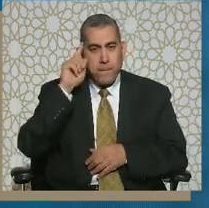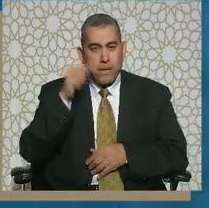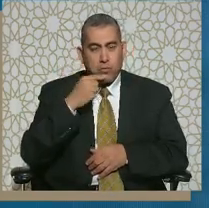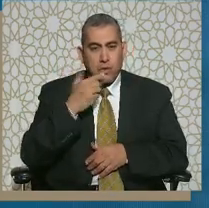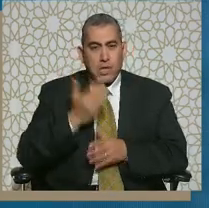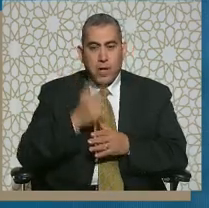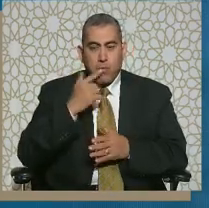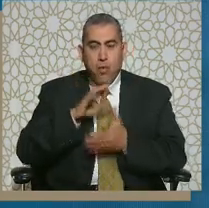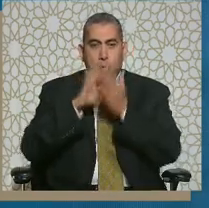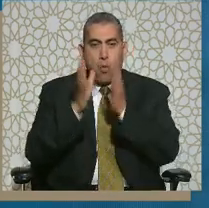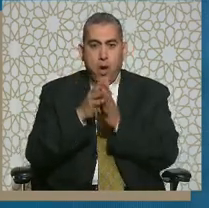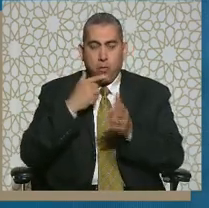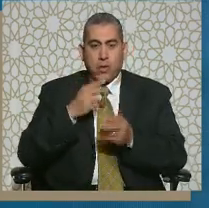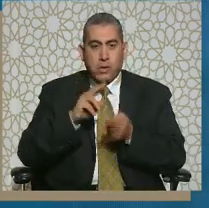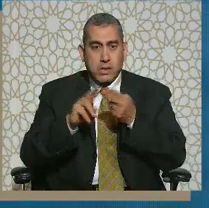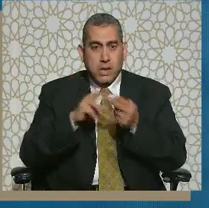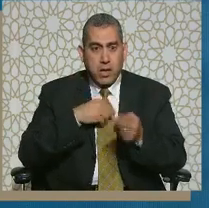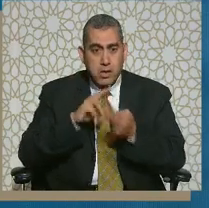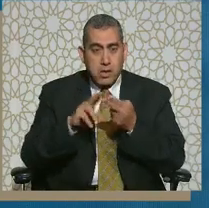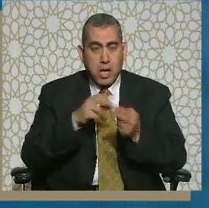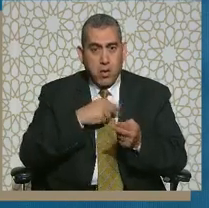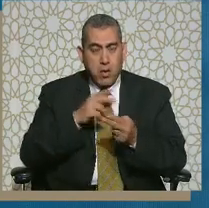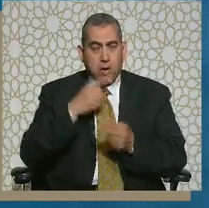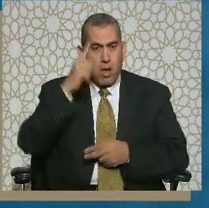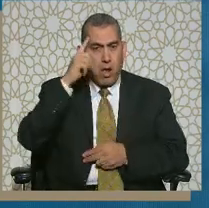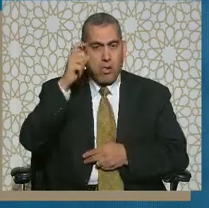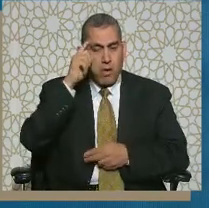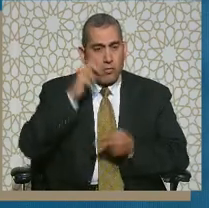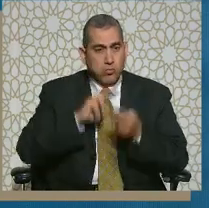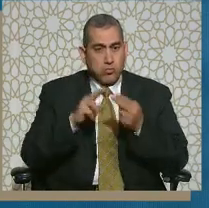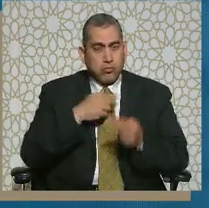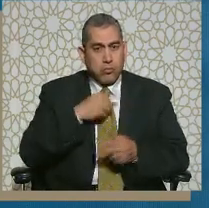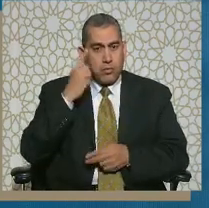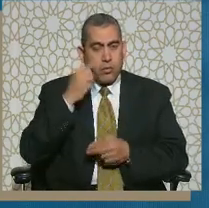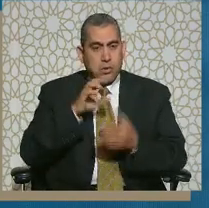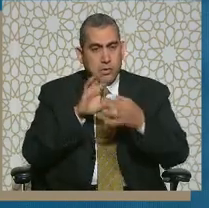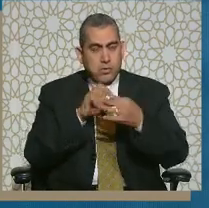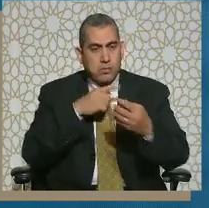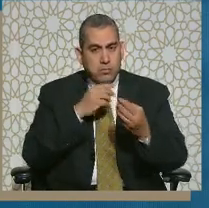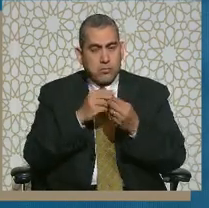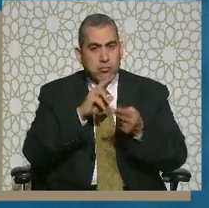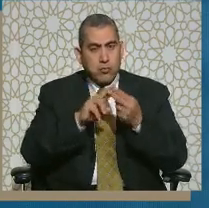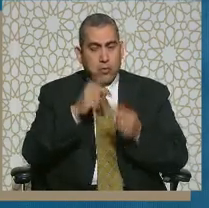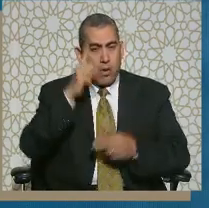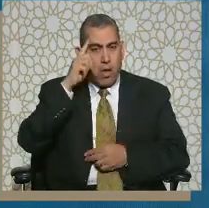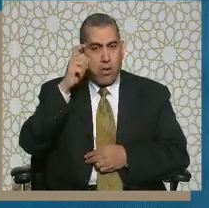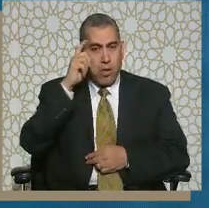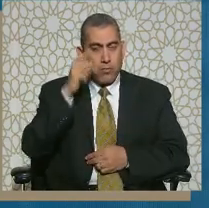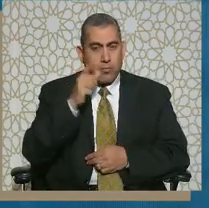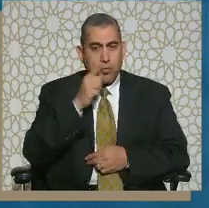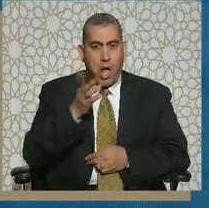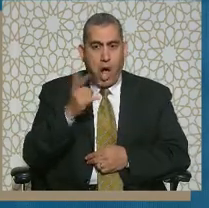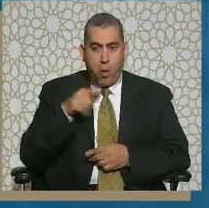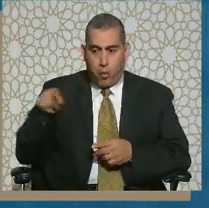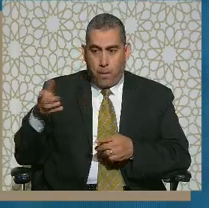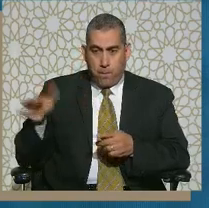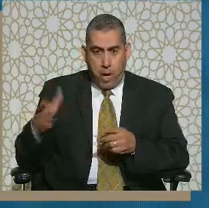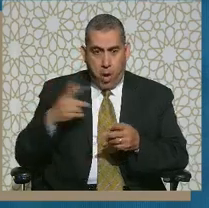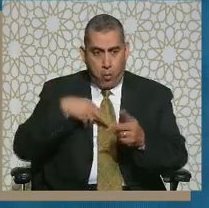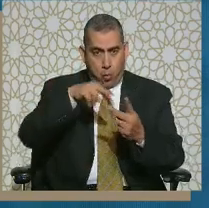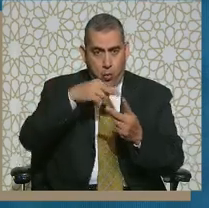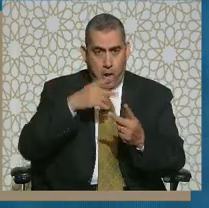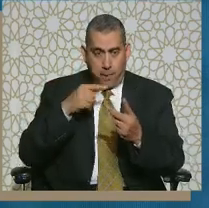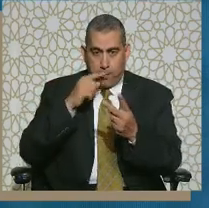احنا الذنب وكل اما اجي اصالحها هي ما بترضاش كل مثلا بيقولوا لي صالحيها عشان صله الرحم وكده هو ده مش اخوكم انتوا الثنين ايوه